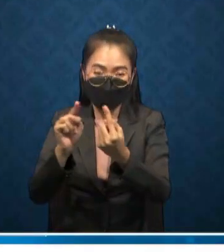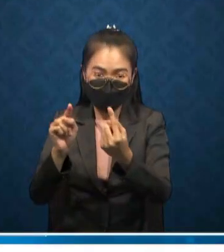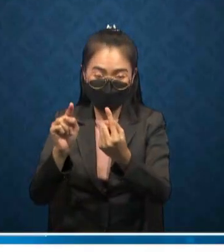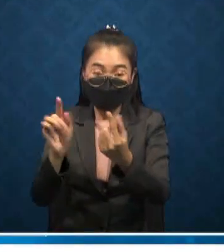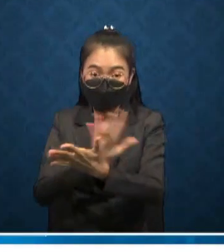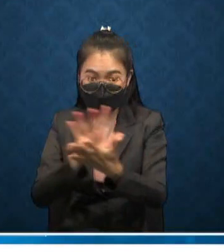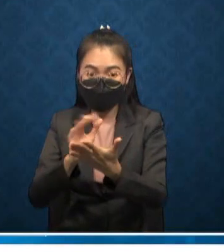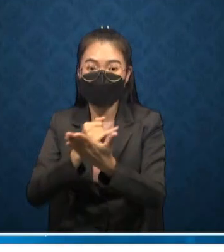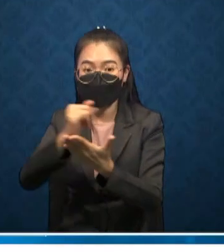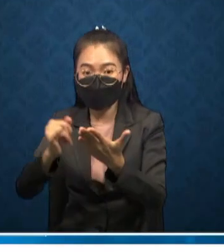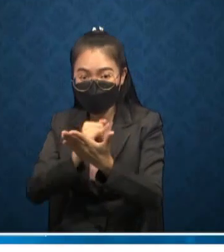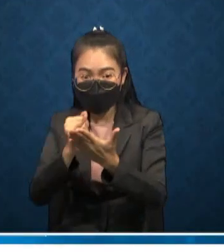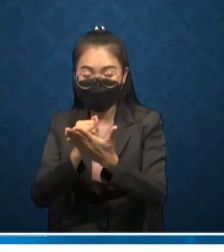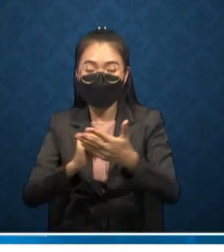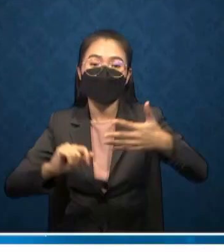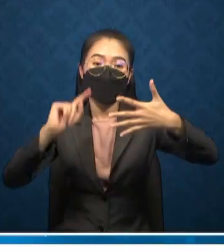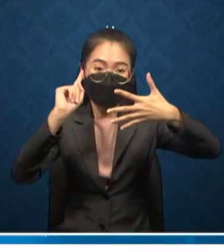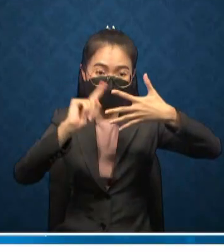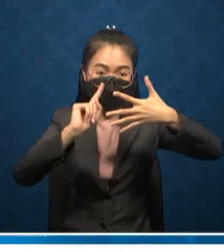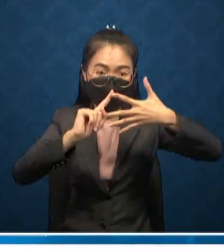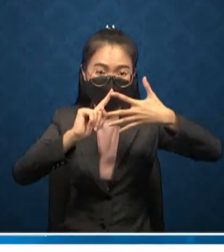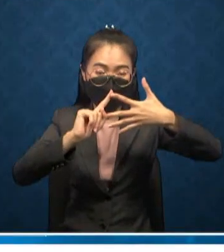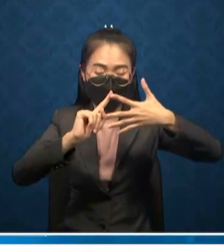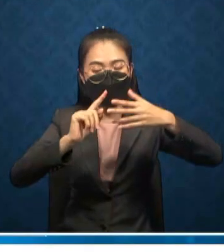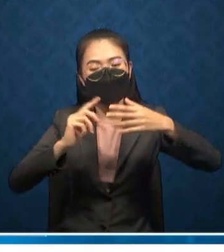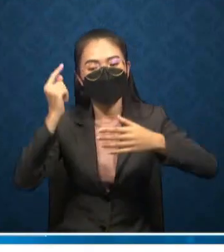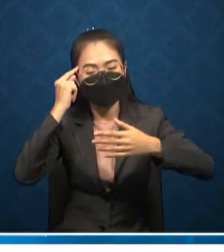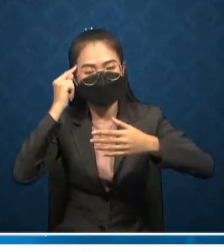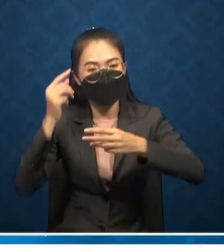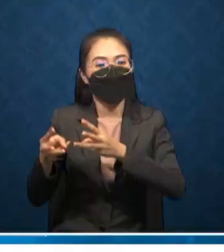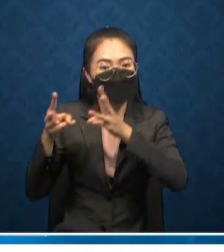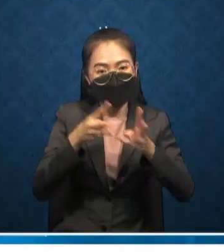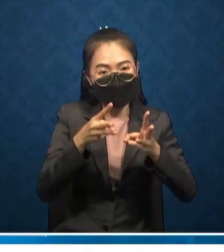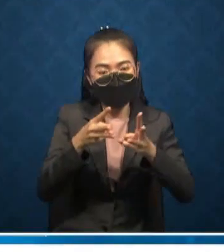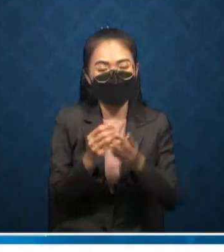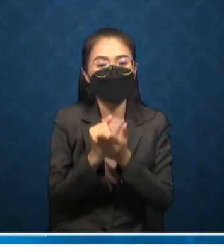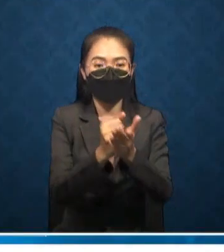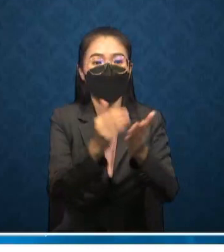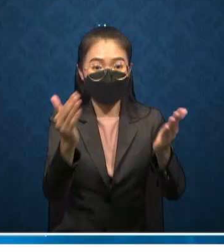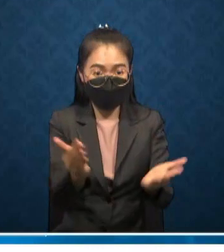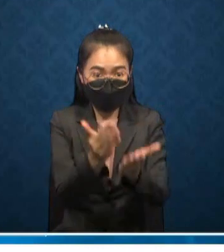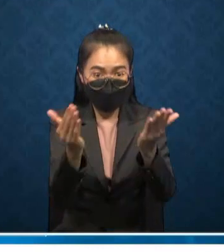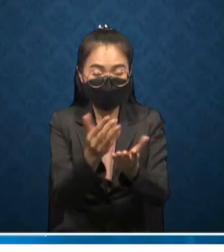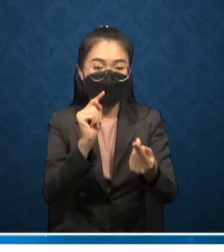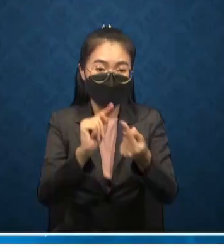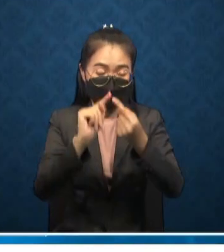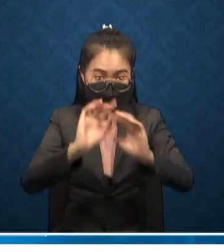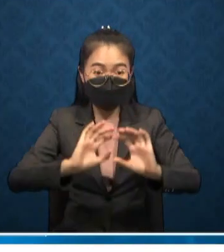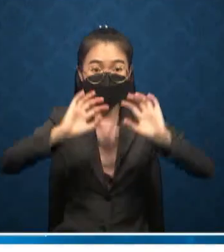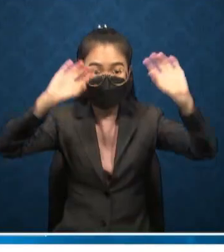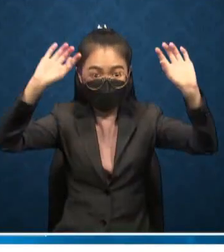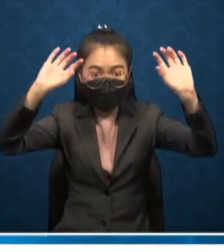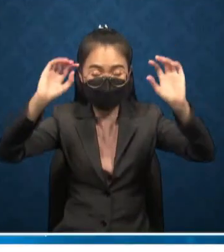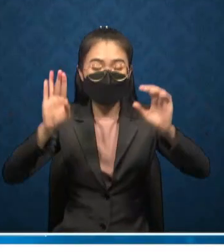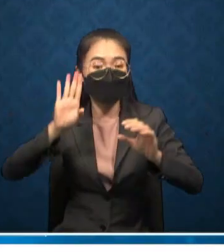การส่งเสริมสนับสนุนให้ภาครัฐภาคเอกชนภาคประชาสังคมได้เข้า